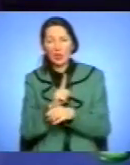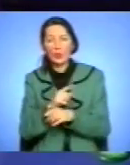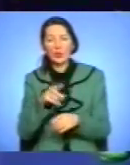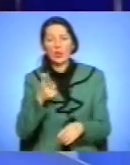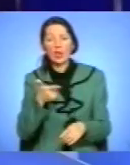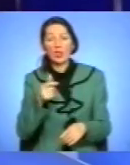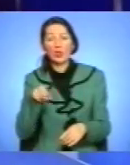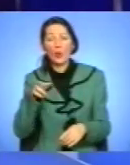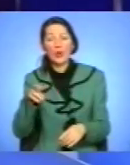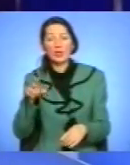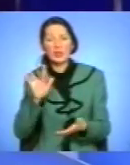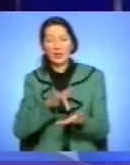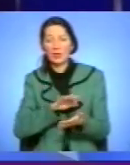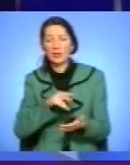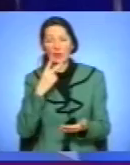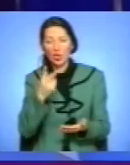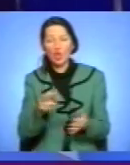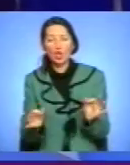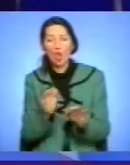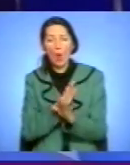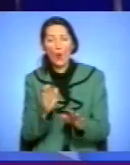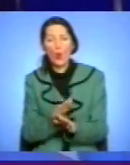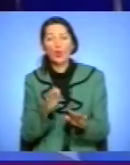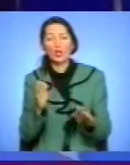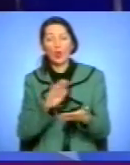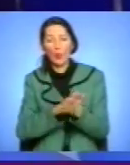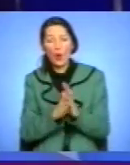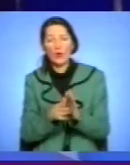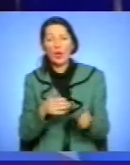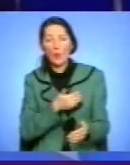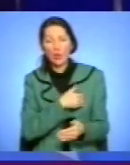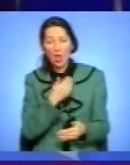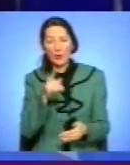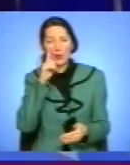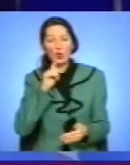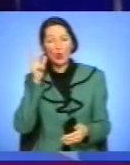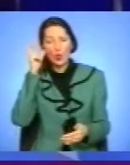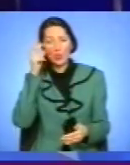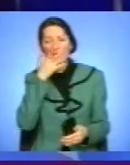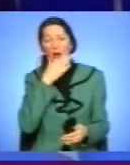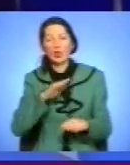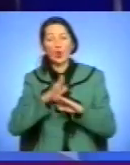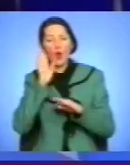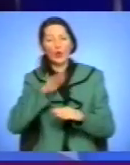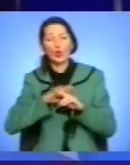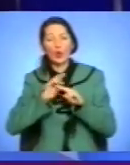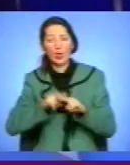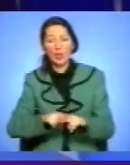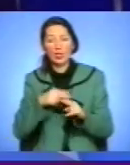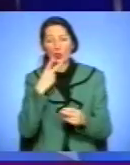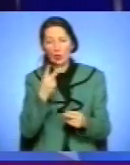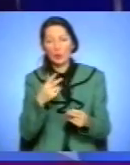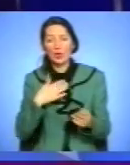гідрометеоцентр. Незважаючи на погодні примхи, зичу вам смачної куті, гарного водохреща і побачимось на нашому